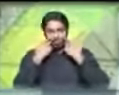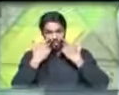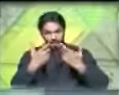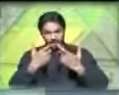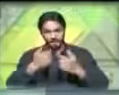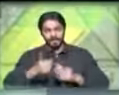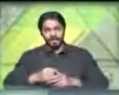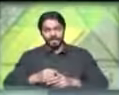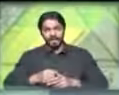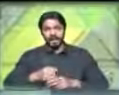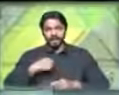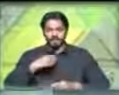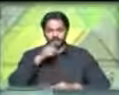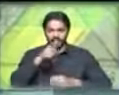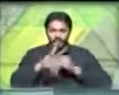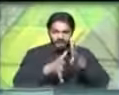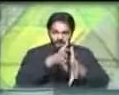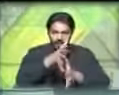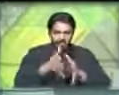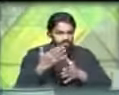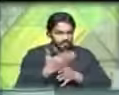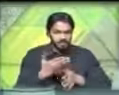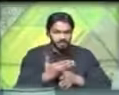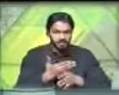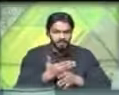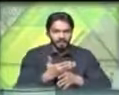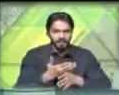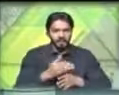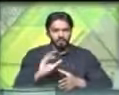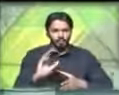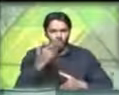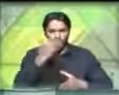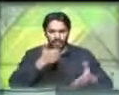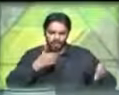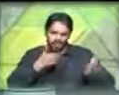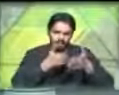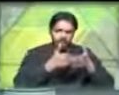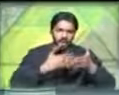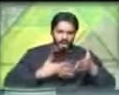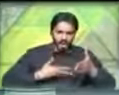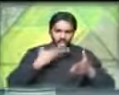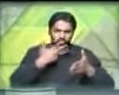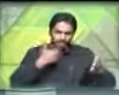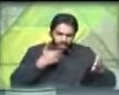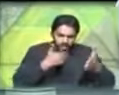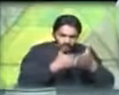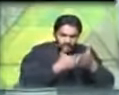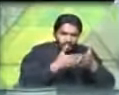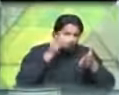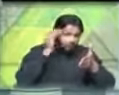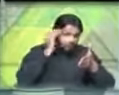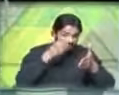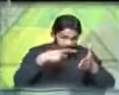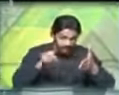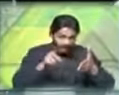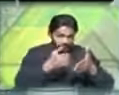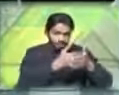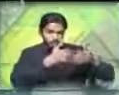نحن نذكرها من باب أن تقرب الواحد منا إلى الفهم